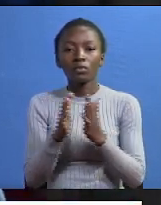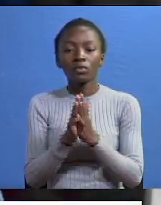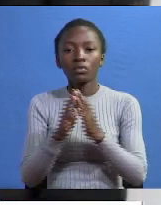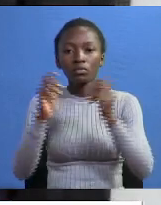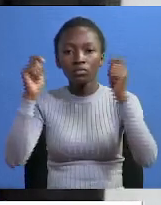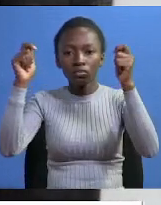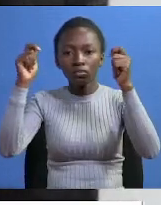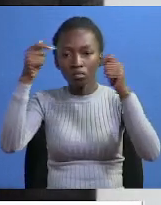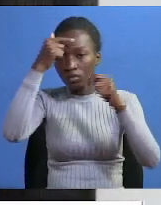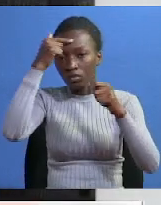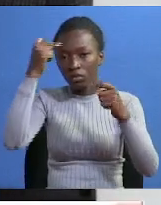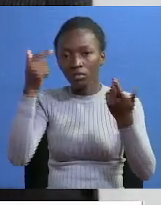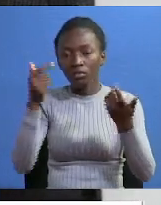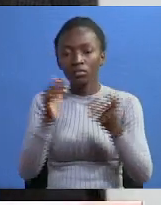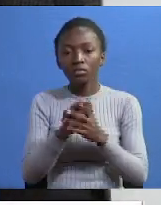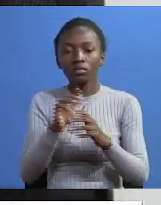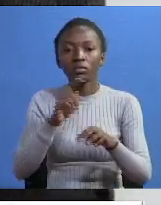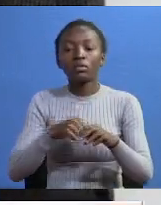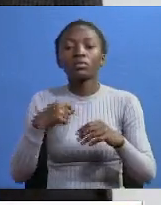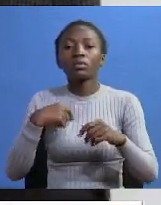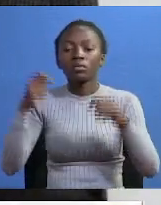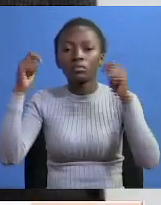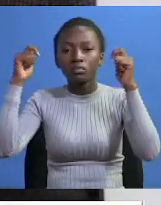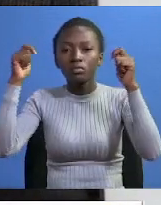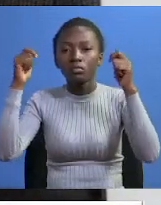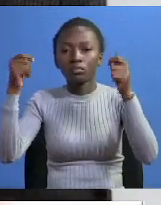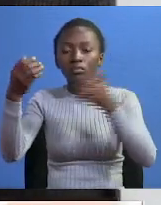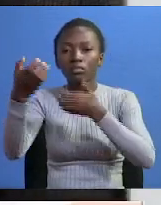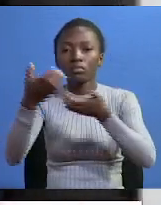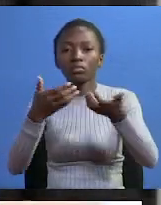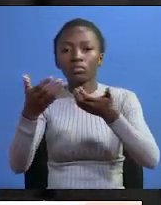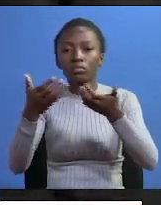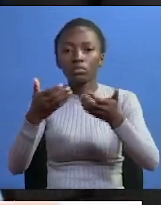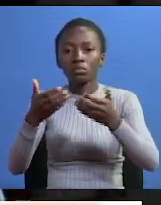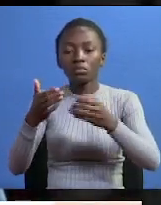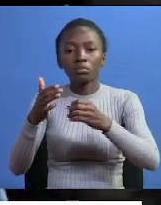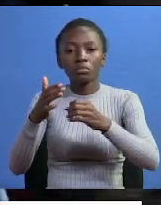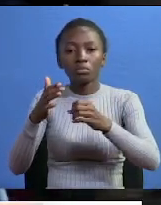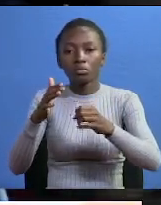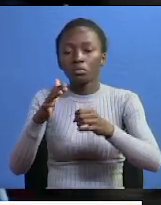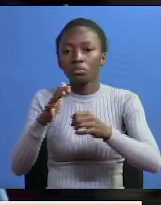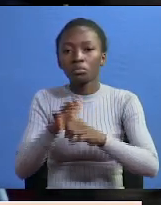biashara zetu ndizo zinaadhirika wakati zimefungwa na watoto wetu hawataenda mashule.